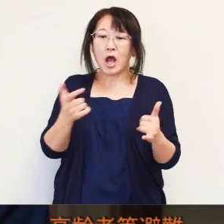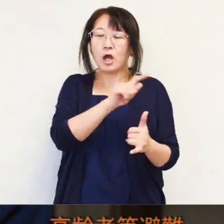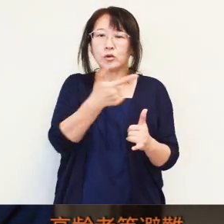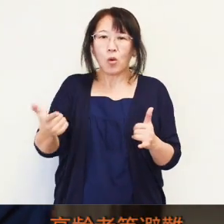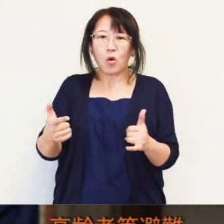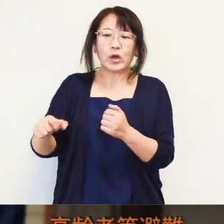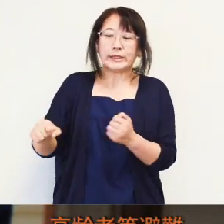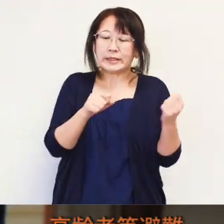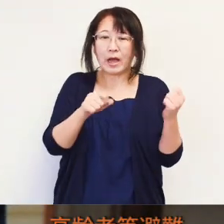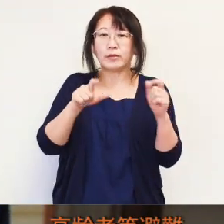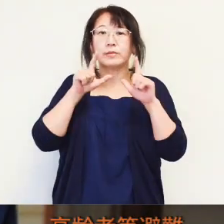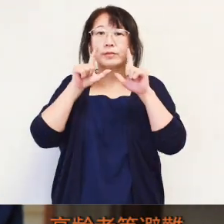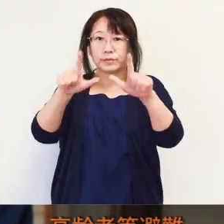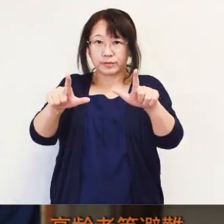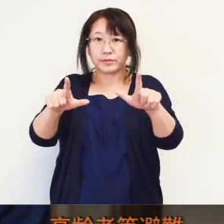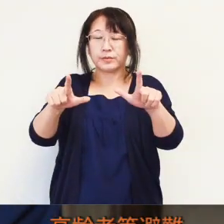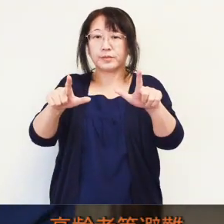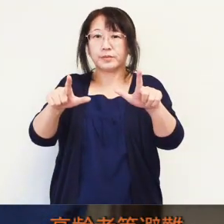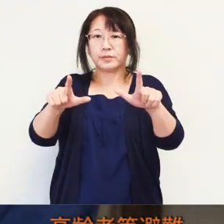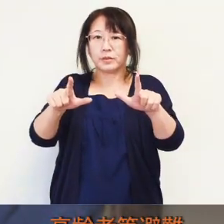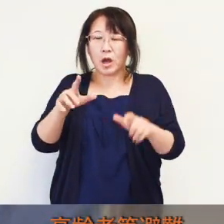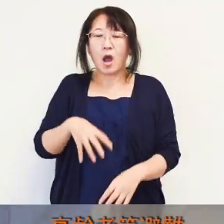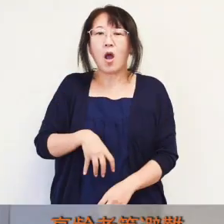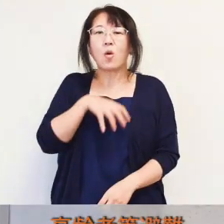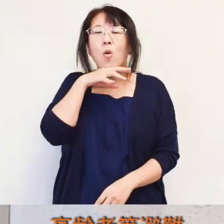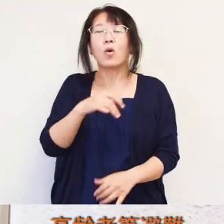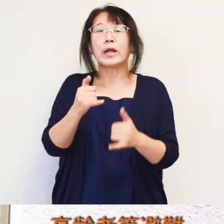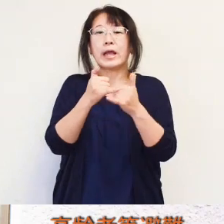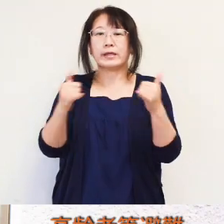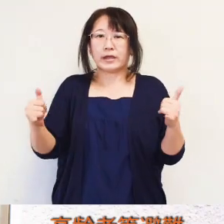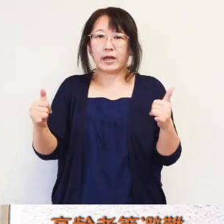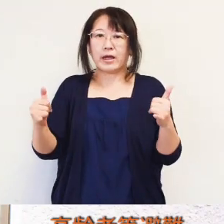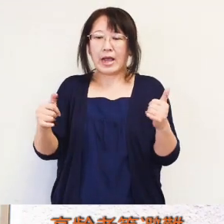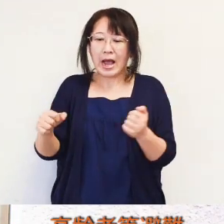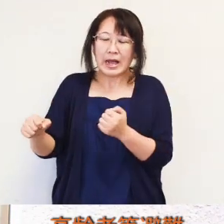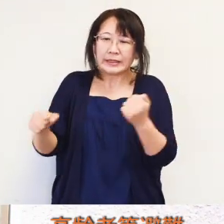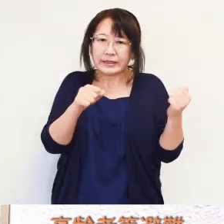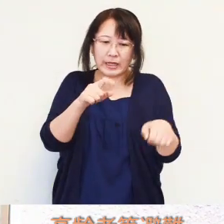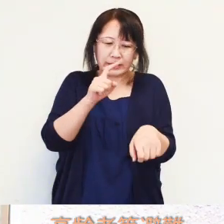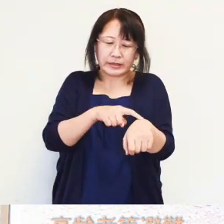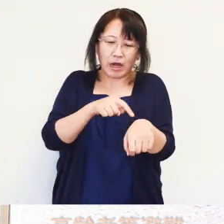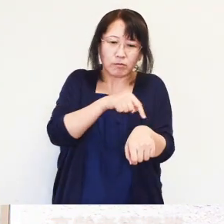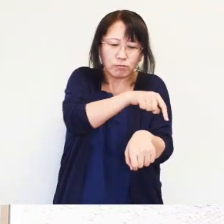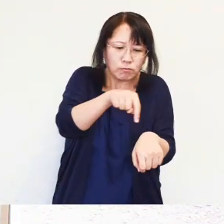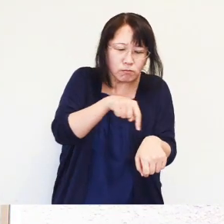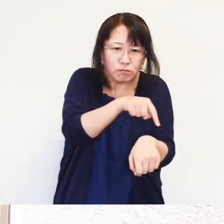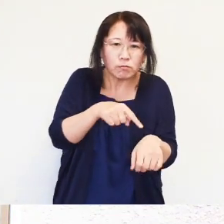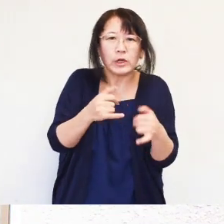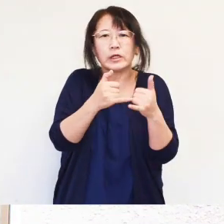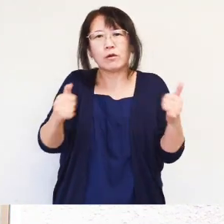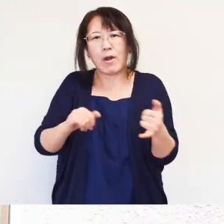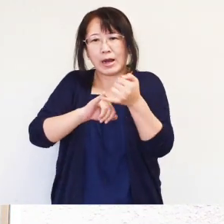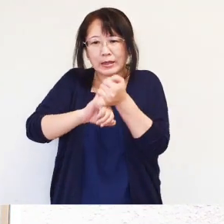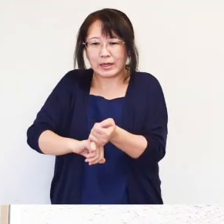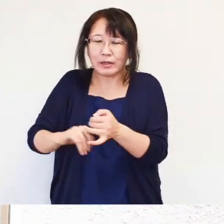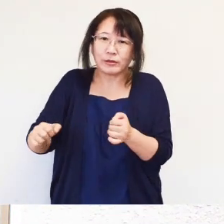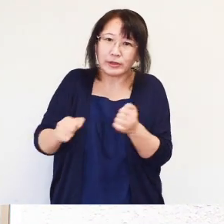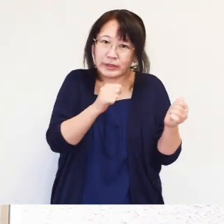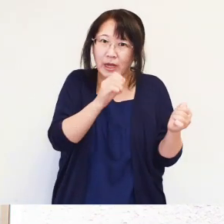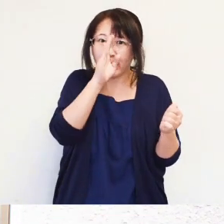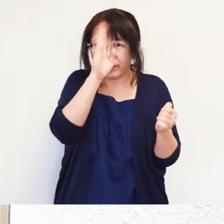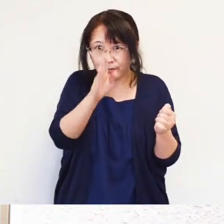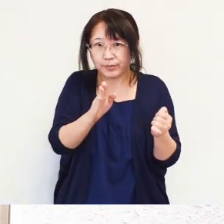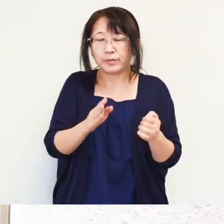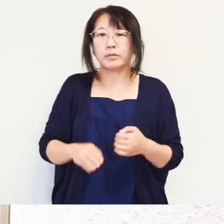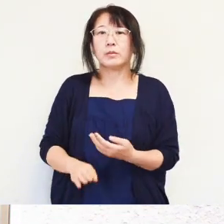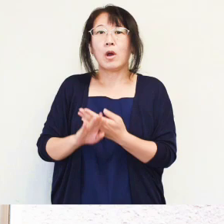します。高齢な方、避難に時間のかかる方は必ず、その他